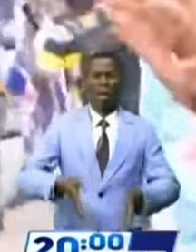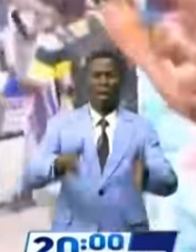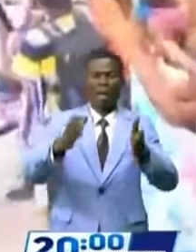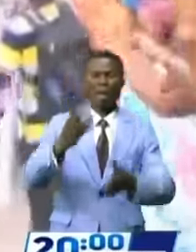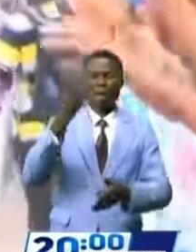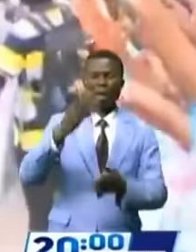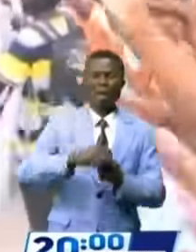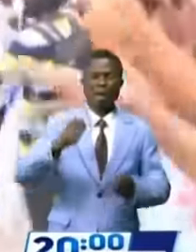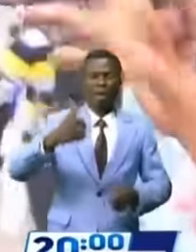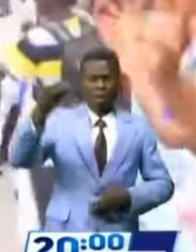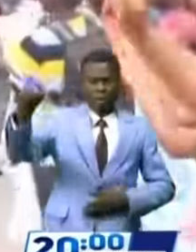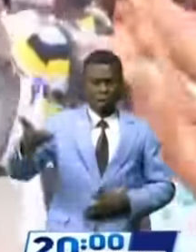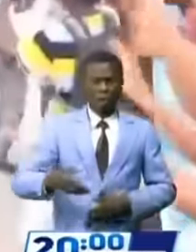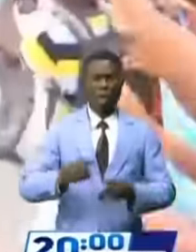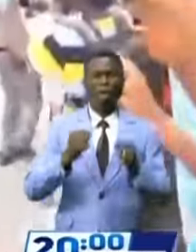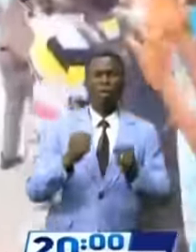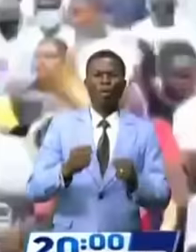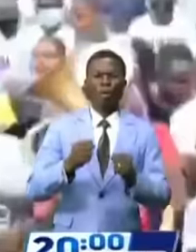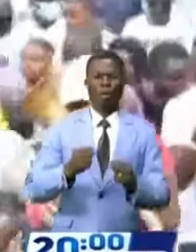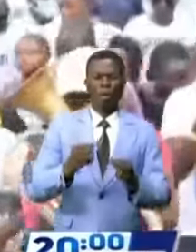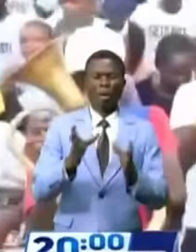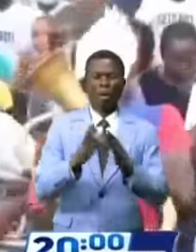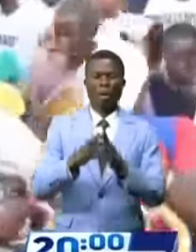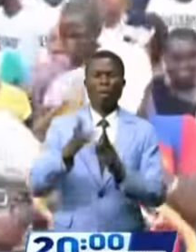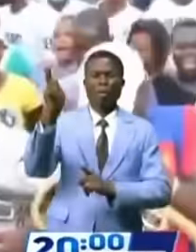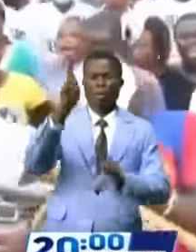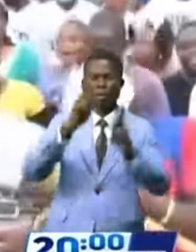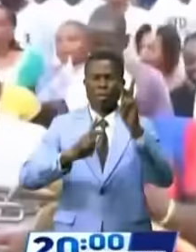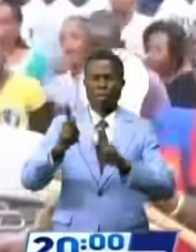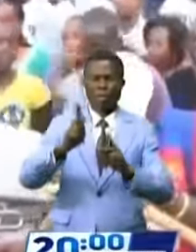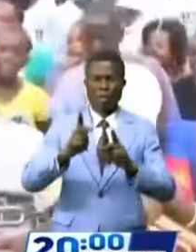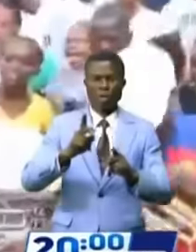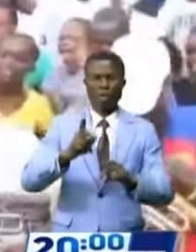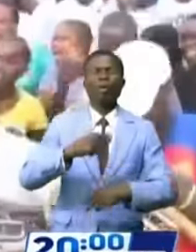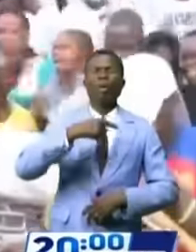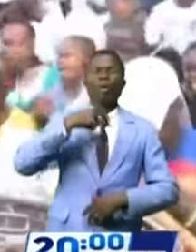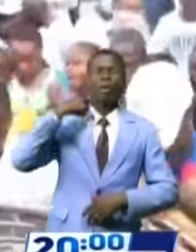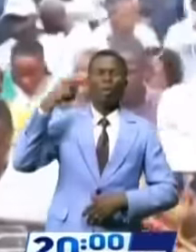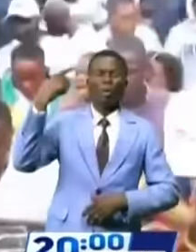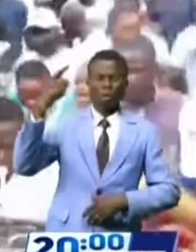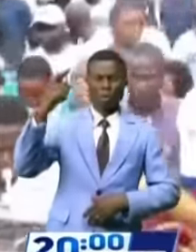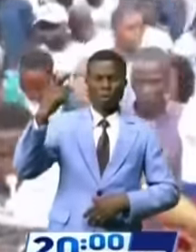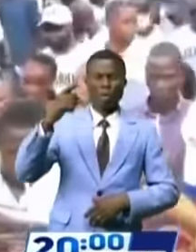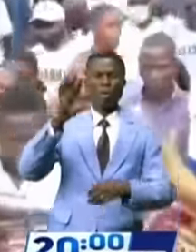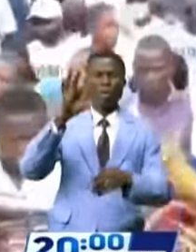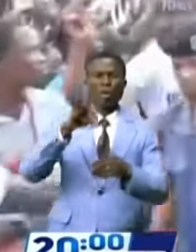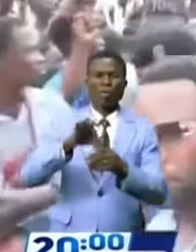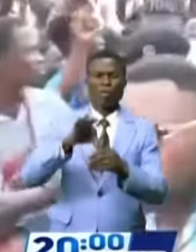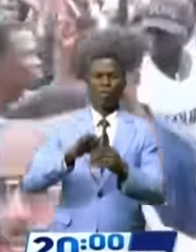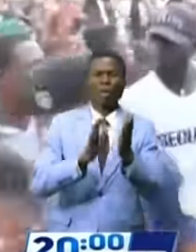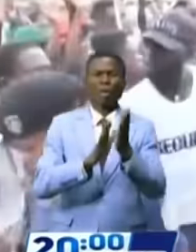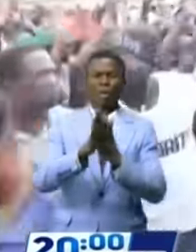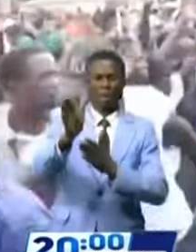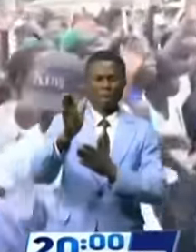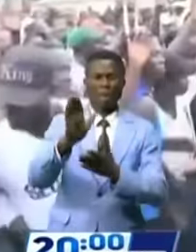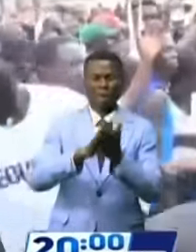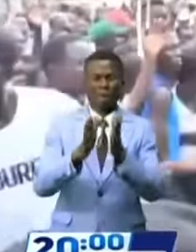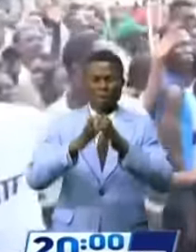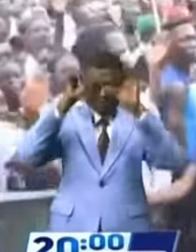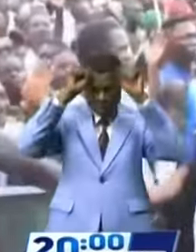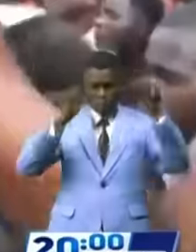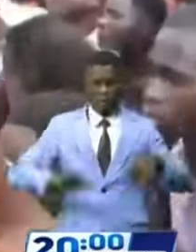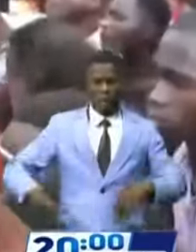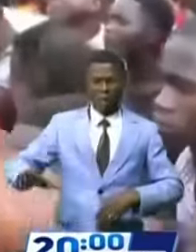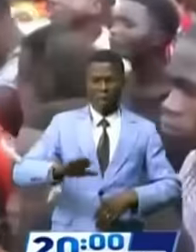il était reçu chaleureusement par la population qui ne jurait que sur le numéro 15 à la tête de la République démocratique du